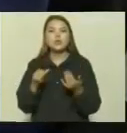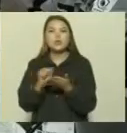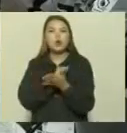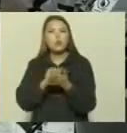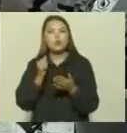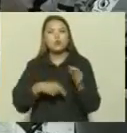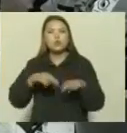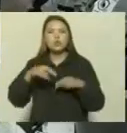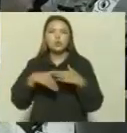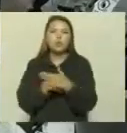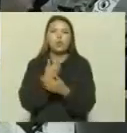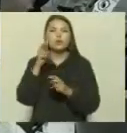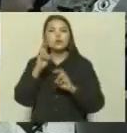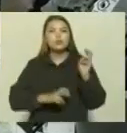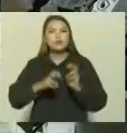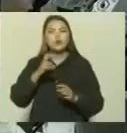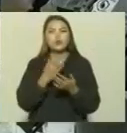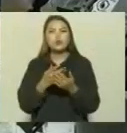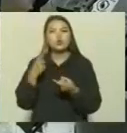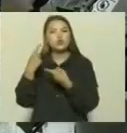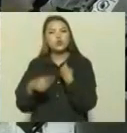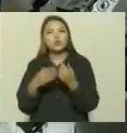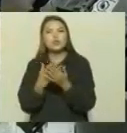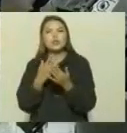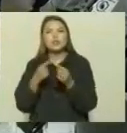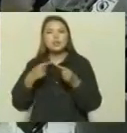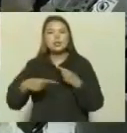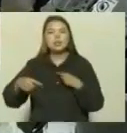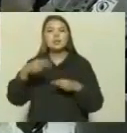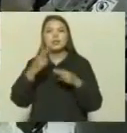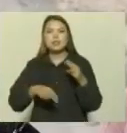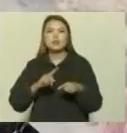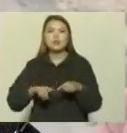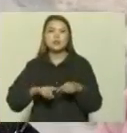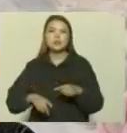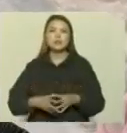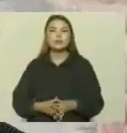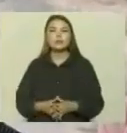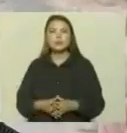на строительство нового завода. Также будет рассмотрен вопрос досрочного завершения проекта.